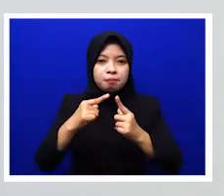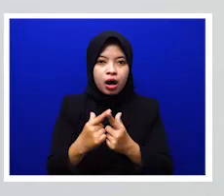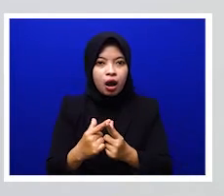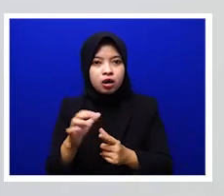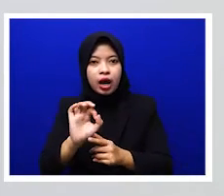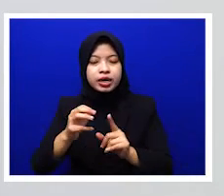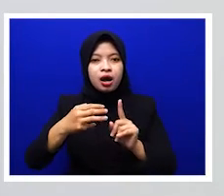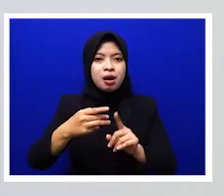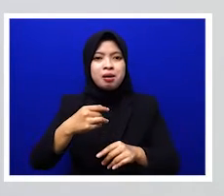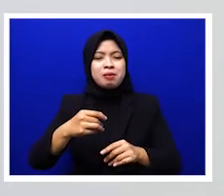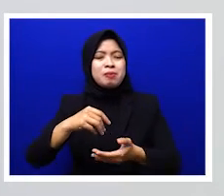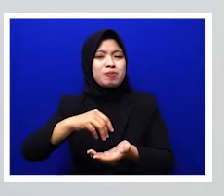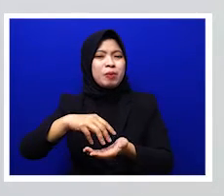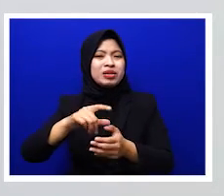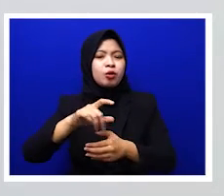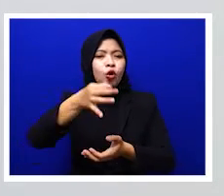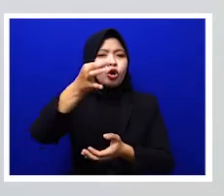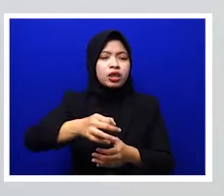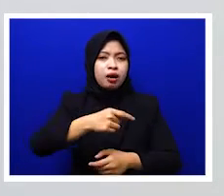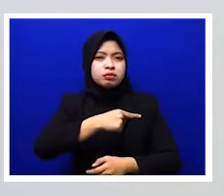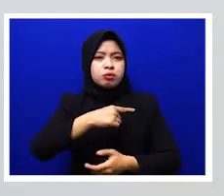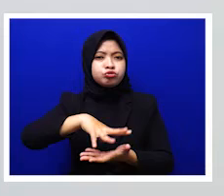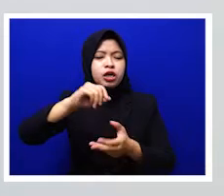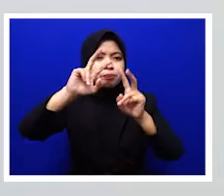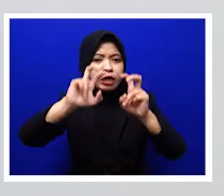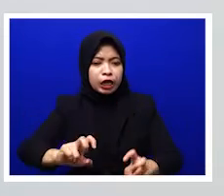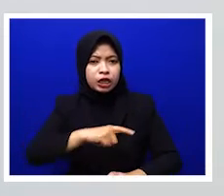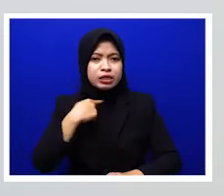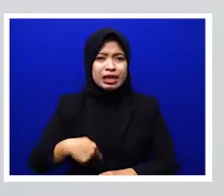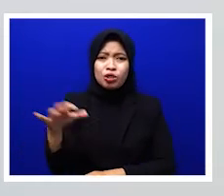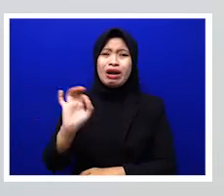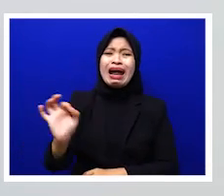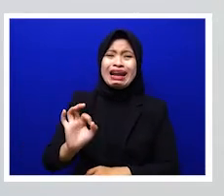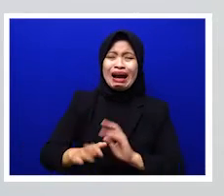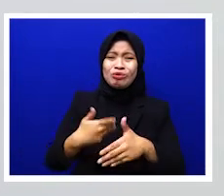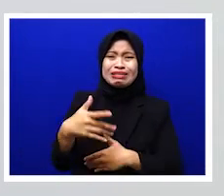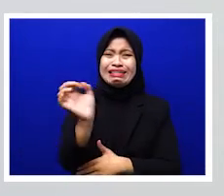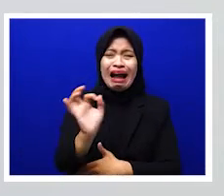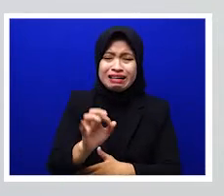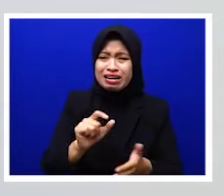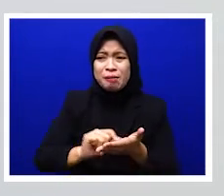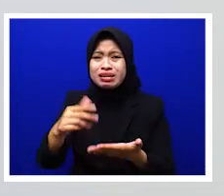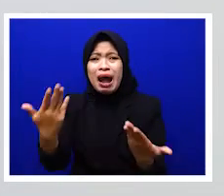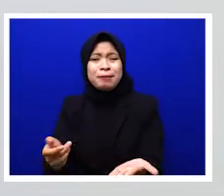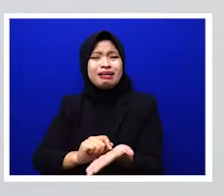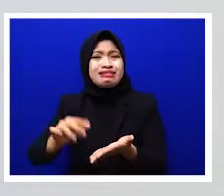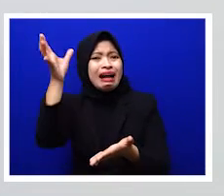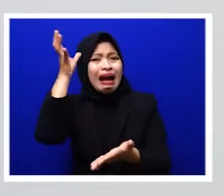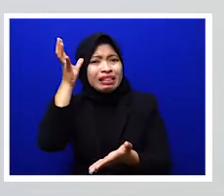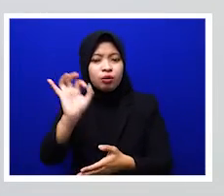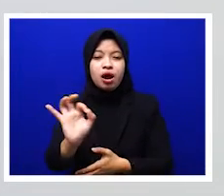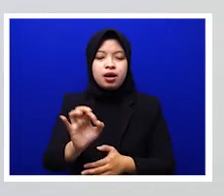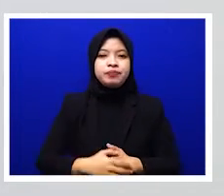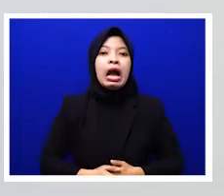yang bernama Beijing City Vaccine Prevention Center. Itu nggak ada lembaganya. Jadi, kemudian